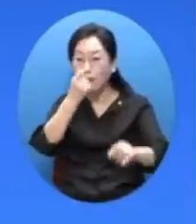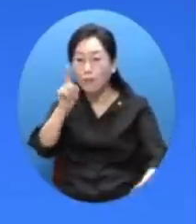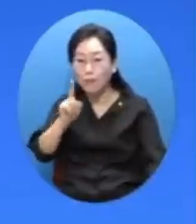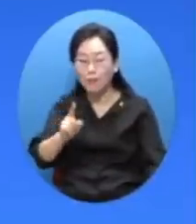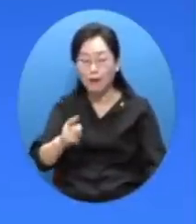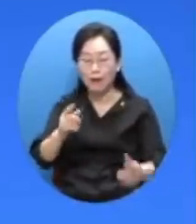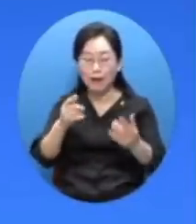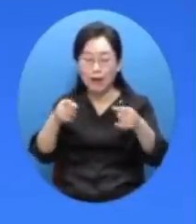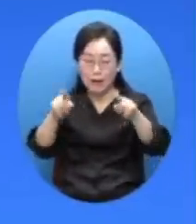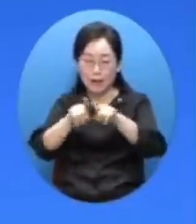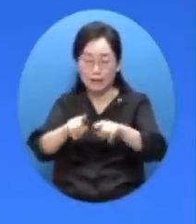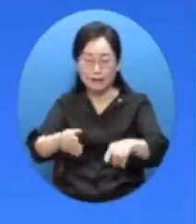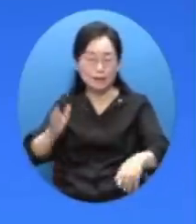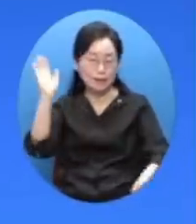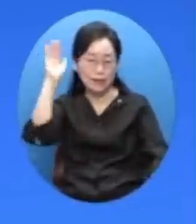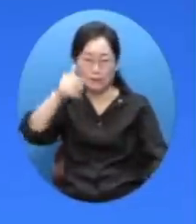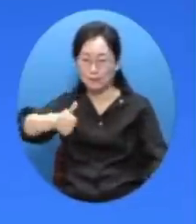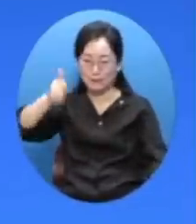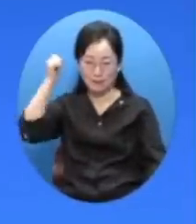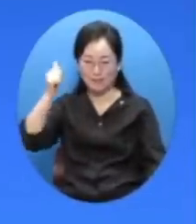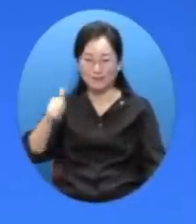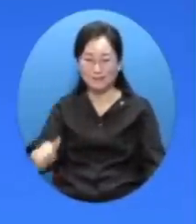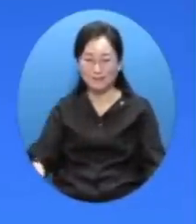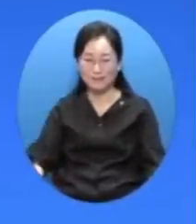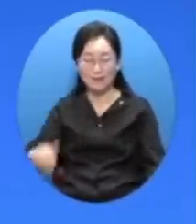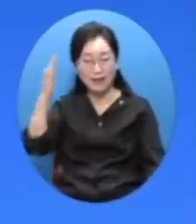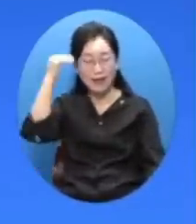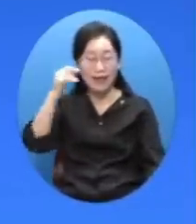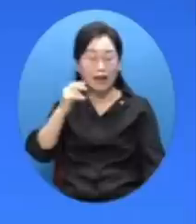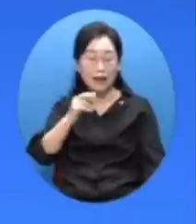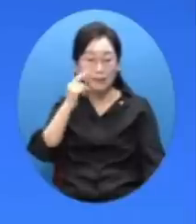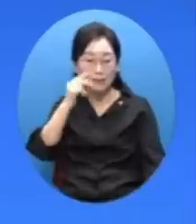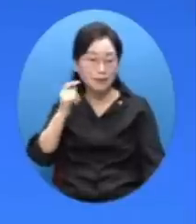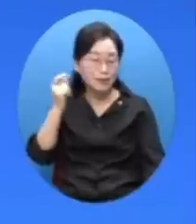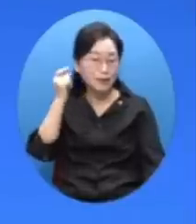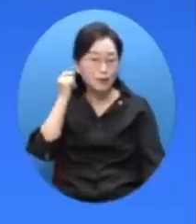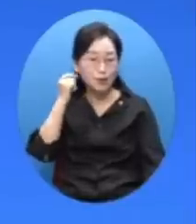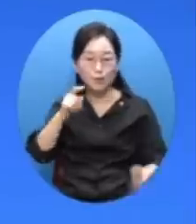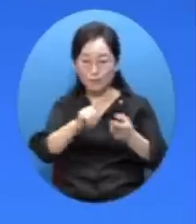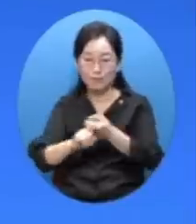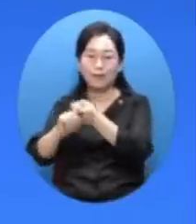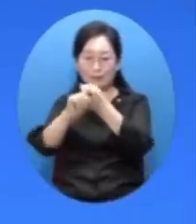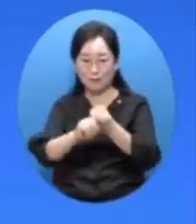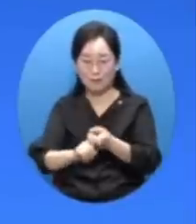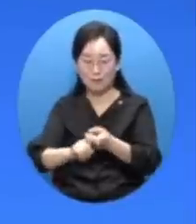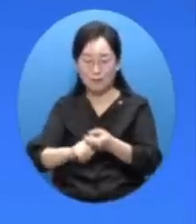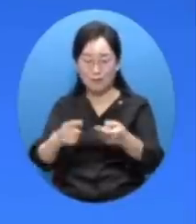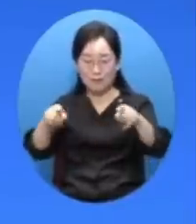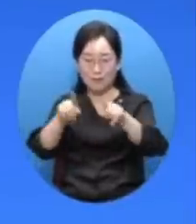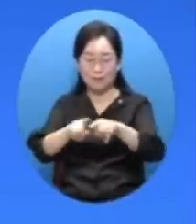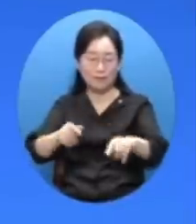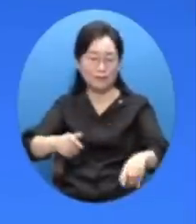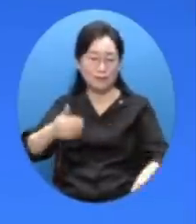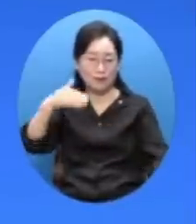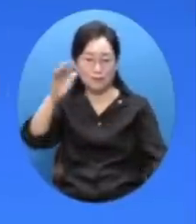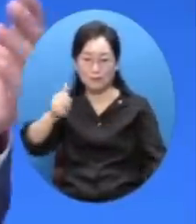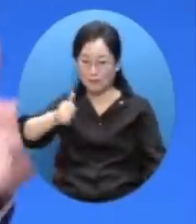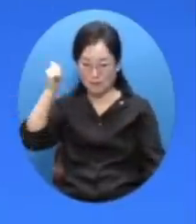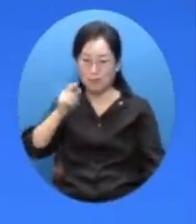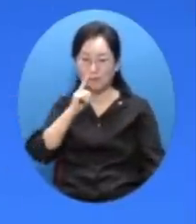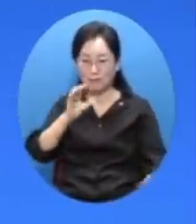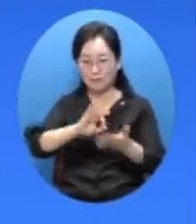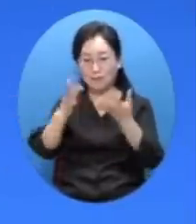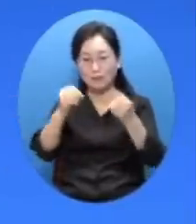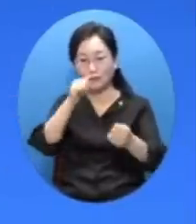같이 갑시다. 그게 한미동맹의 슬로건인 것입니다. 같이 갑시다. 여러분